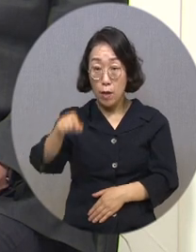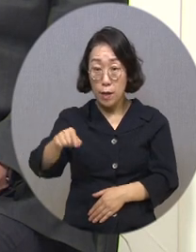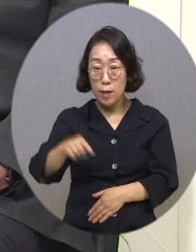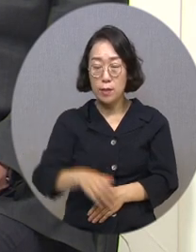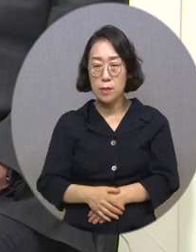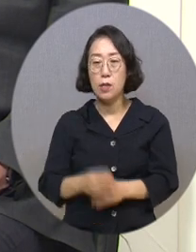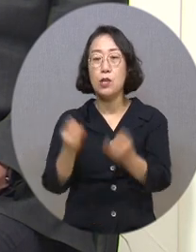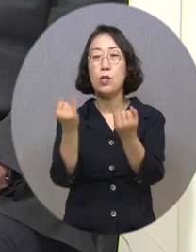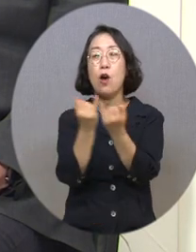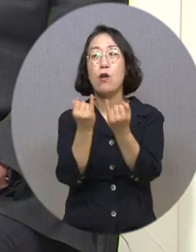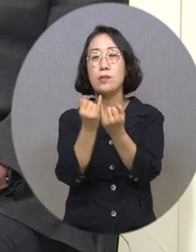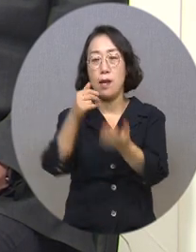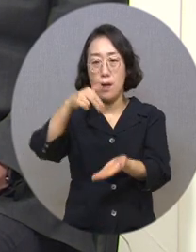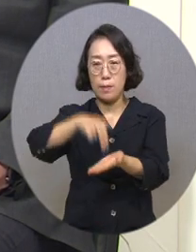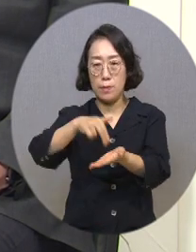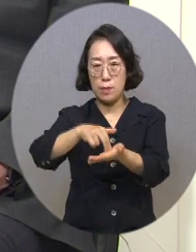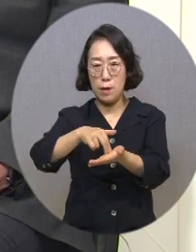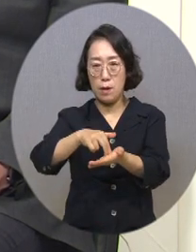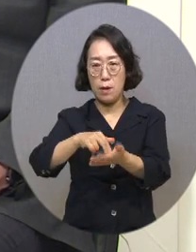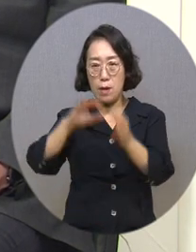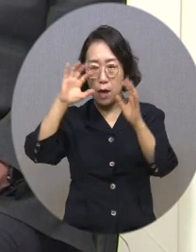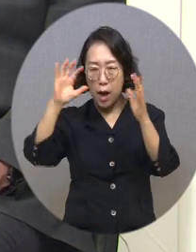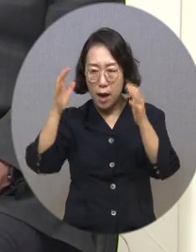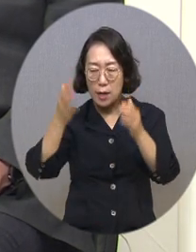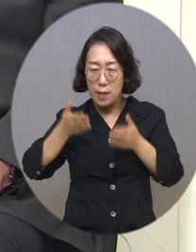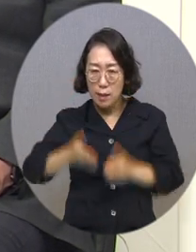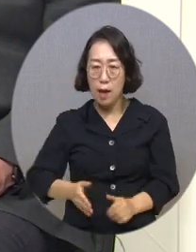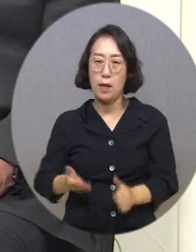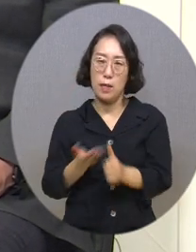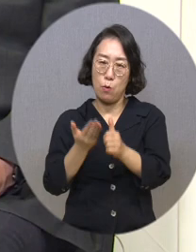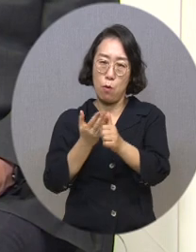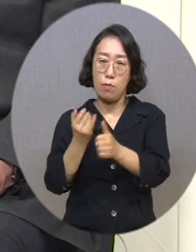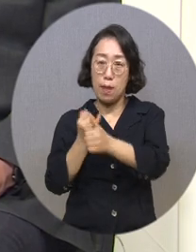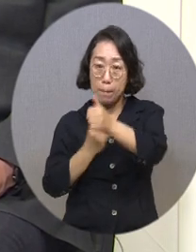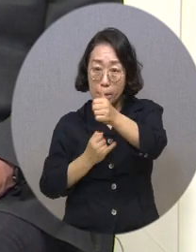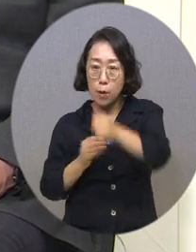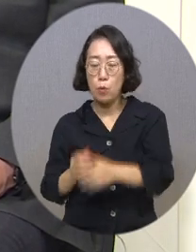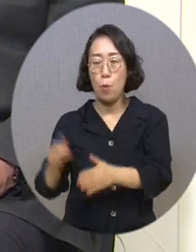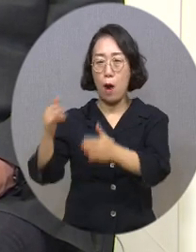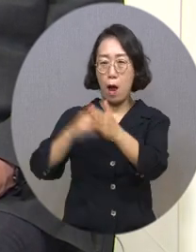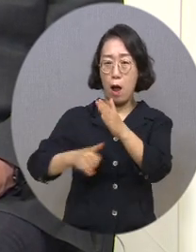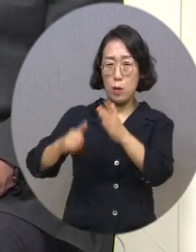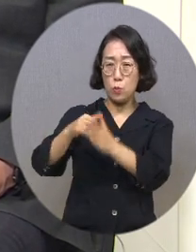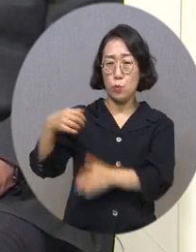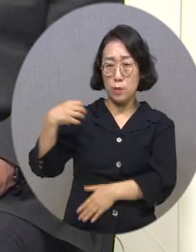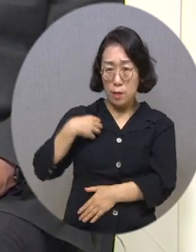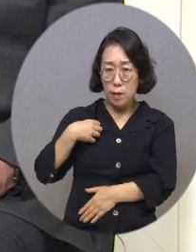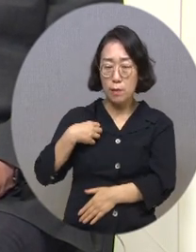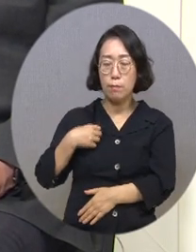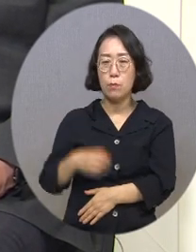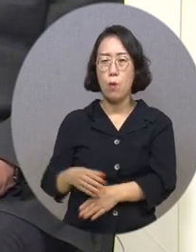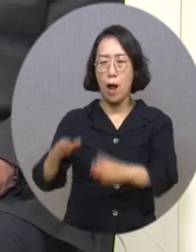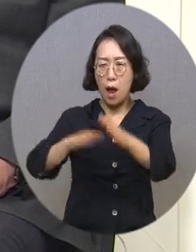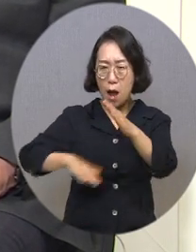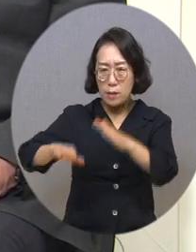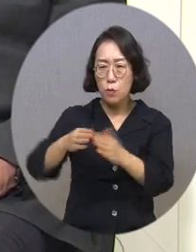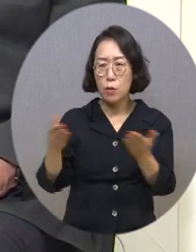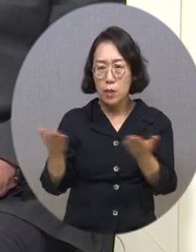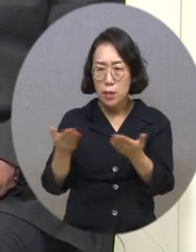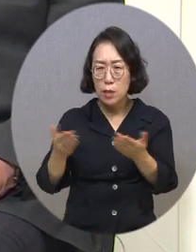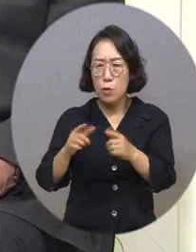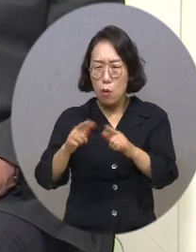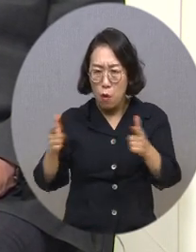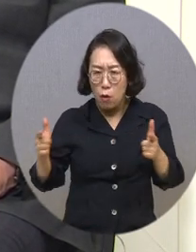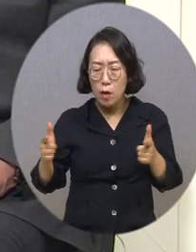사실은 여자로서 아이도 키워야 되고 남편도 있고 시댁도 있고 자신의 일도 하고 싶고 그 무수히